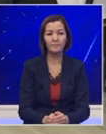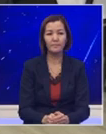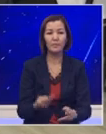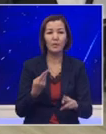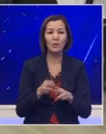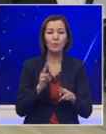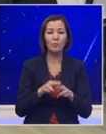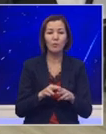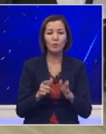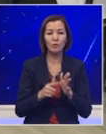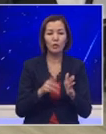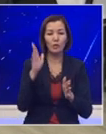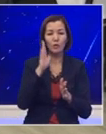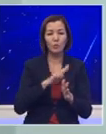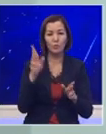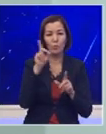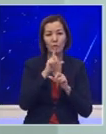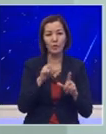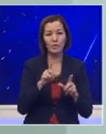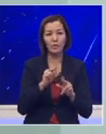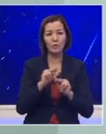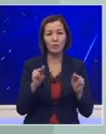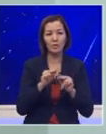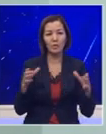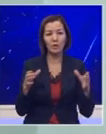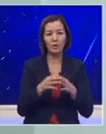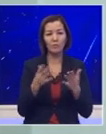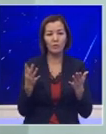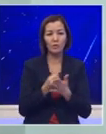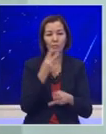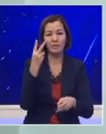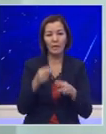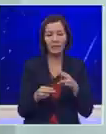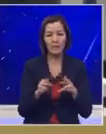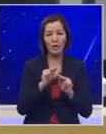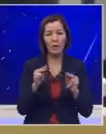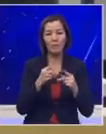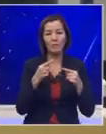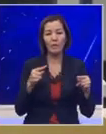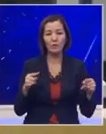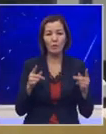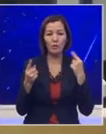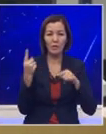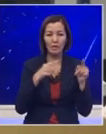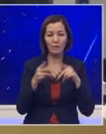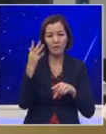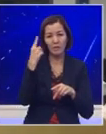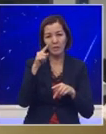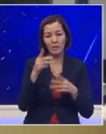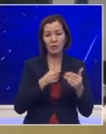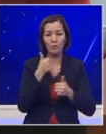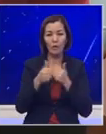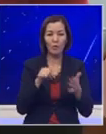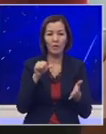Бұл жыл Жетісу өңіріндегі білім мекемелерінің ұстаздар қауымы үшін жемісті болды. Мұғалімдер түрлі шығармашылық және интеллектуалдық